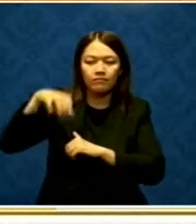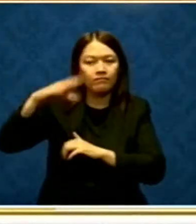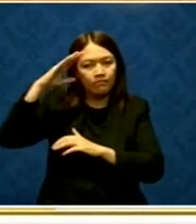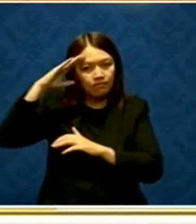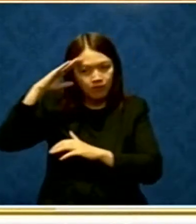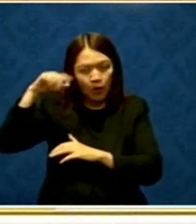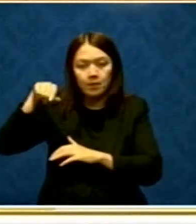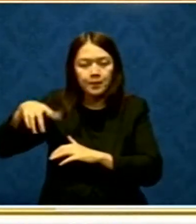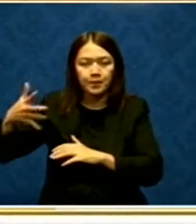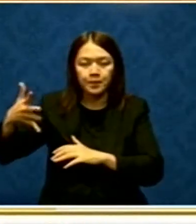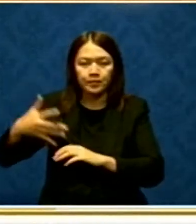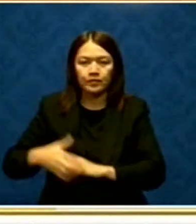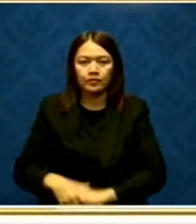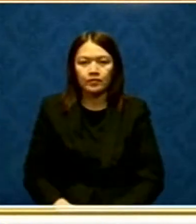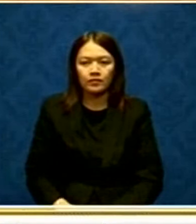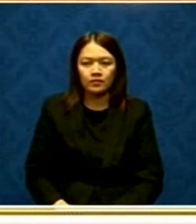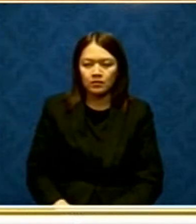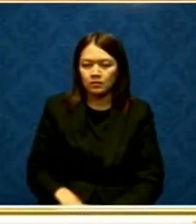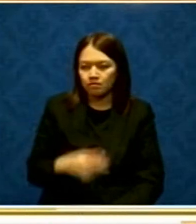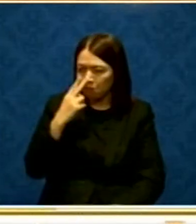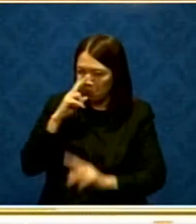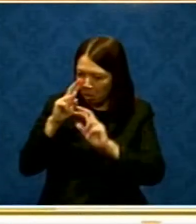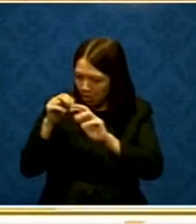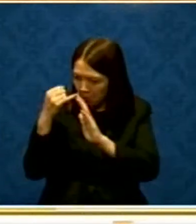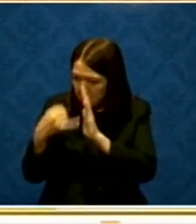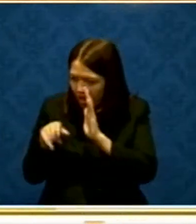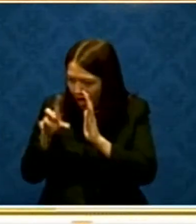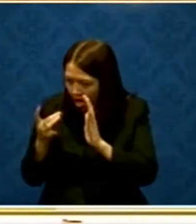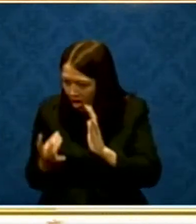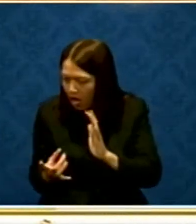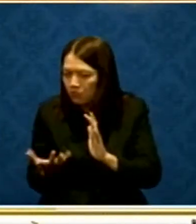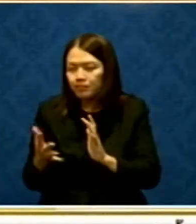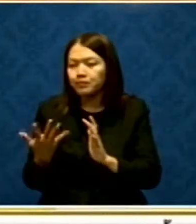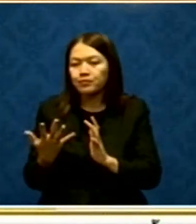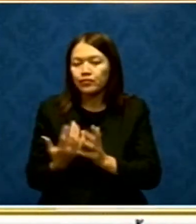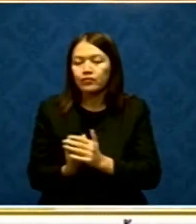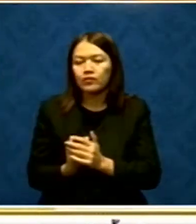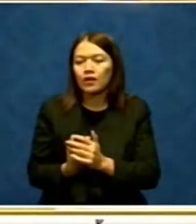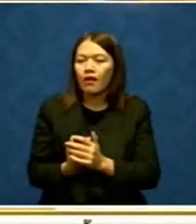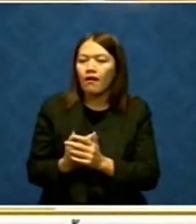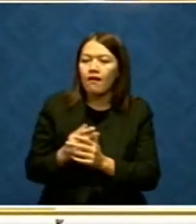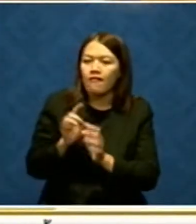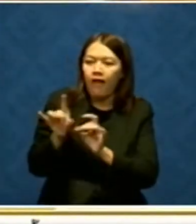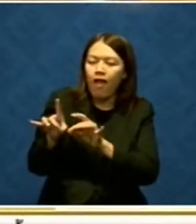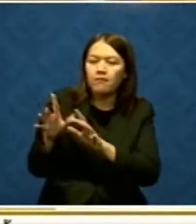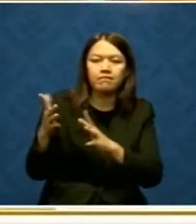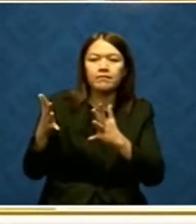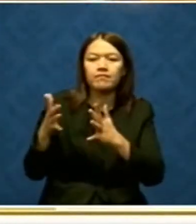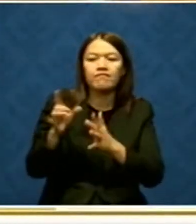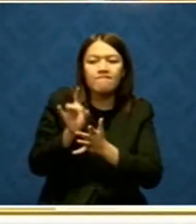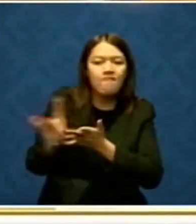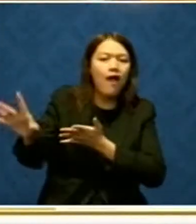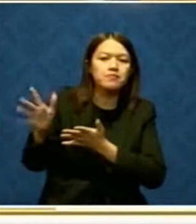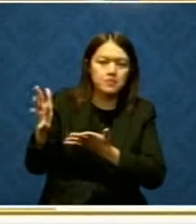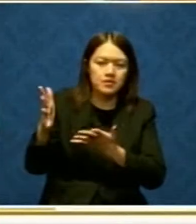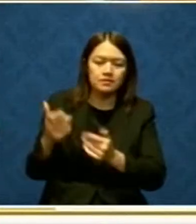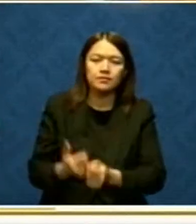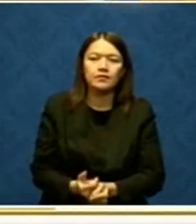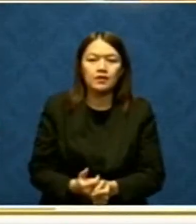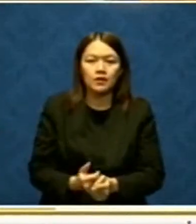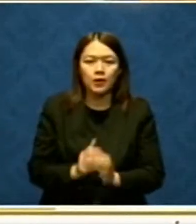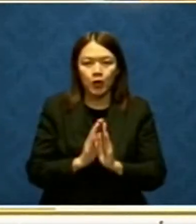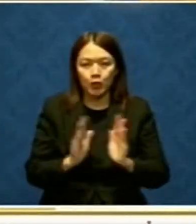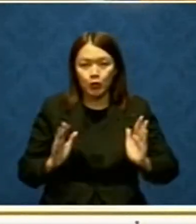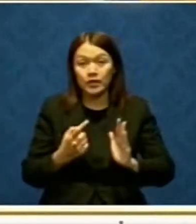ผิดหรือว่าจะต้องให้ร้ายเขาโดยที่มันไม่อยู่บนพื้นฐานความเป็นจริงนะครับก็ขอบคุณสำหรับคำถามแรกครับ